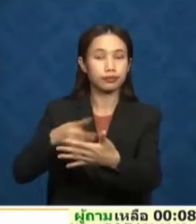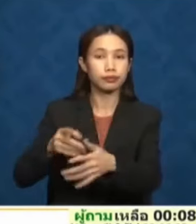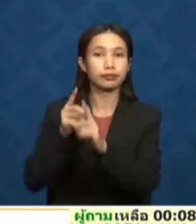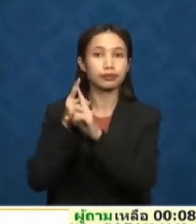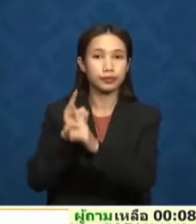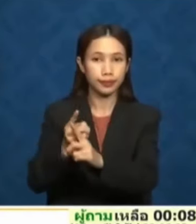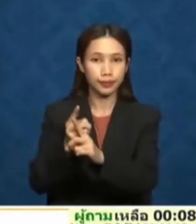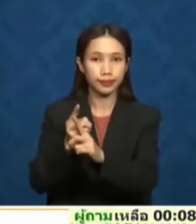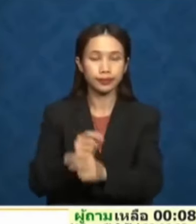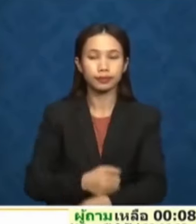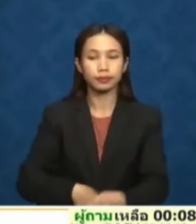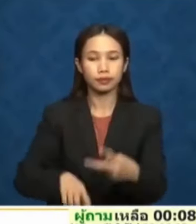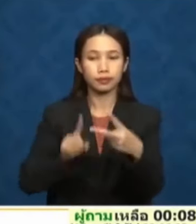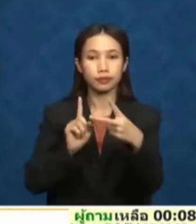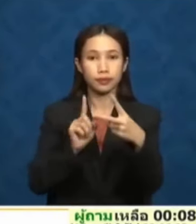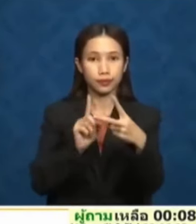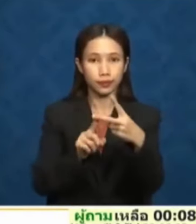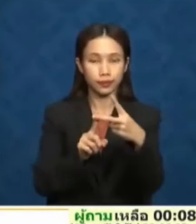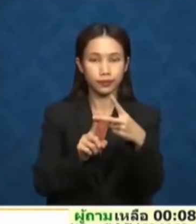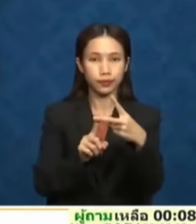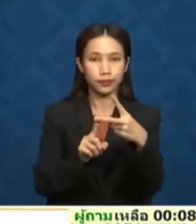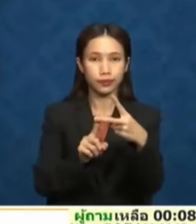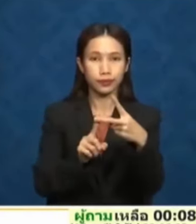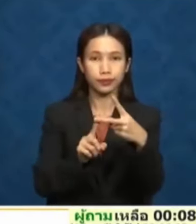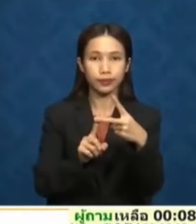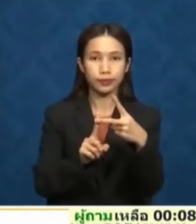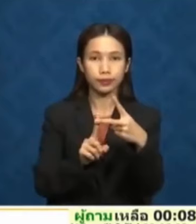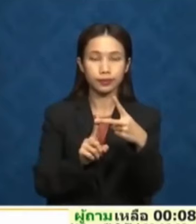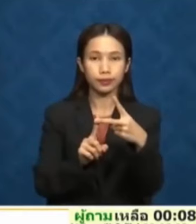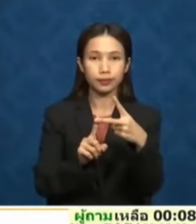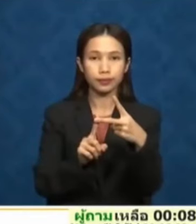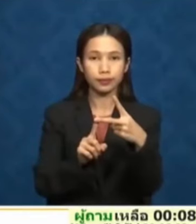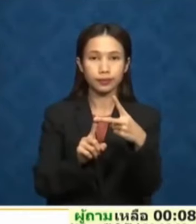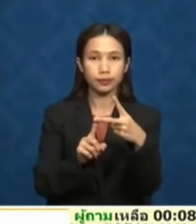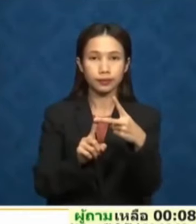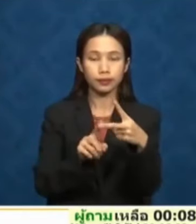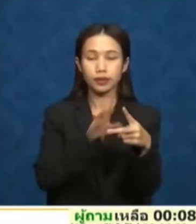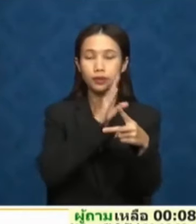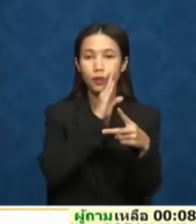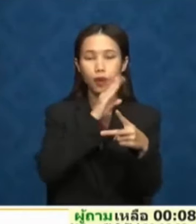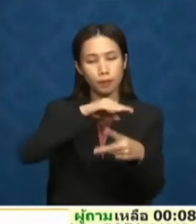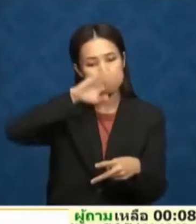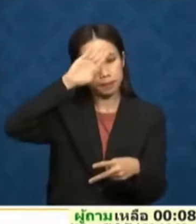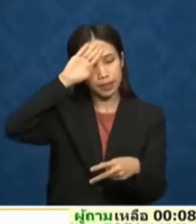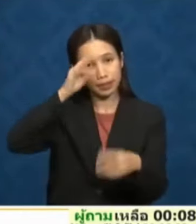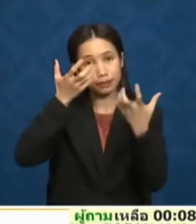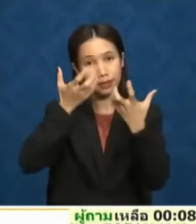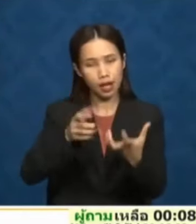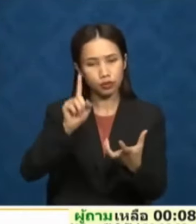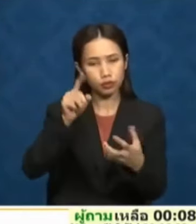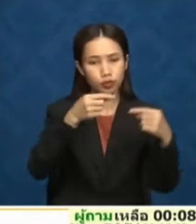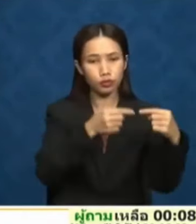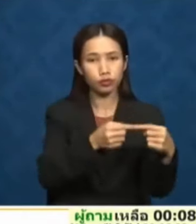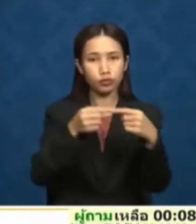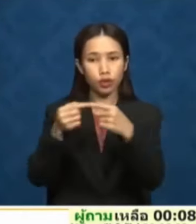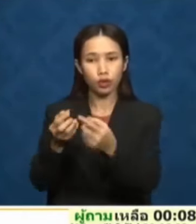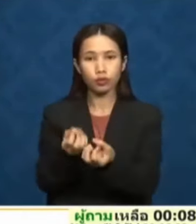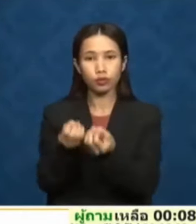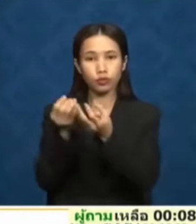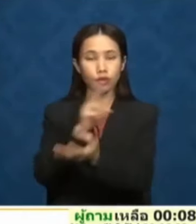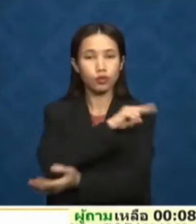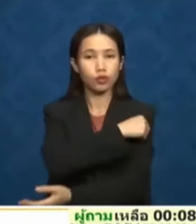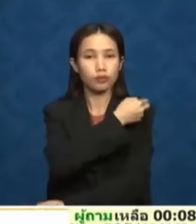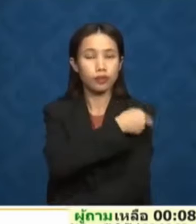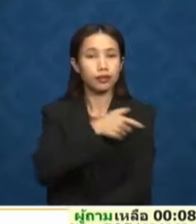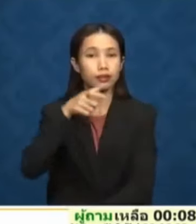ครับ 2ครับกณีที่มีการส่งต่อคลินิกอบ